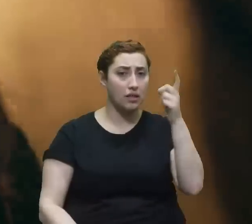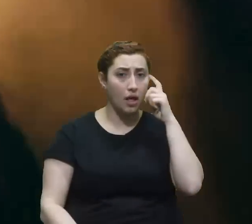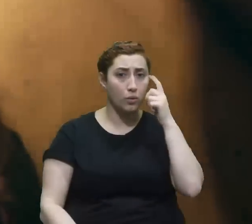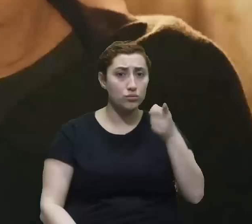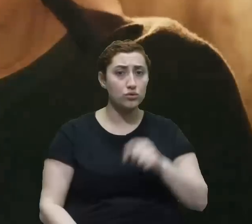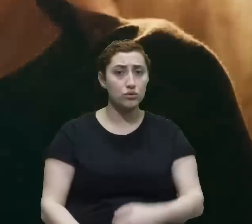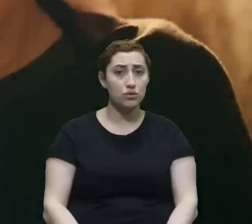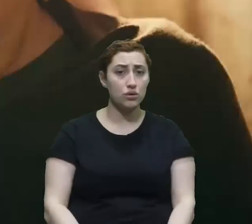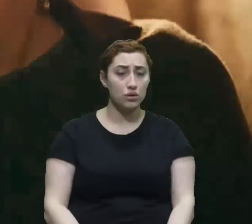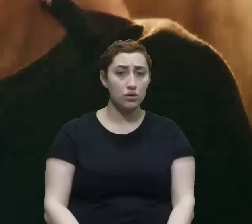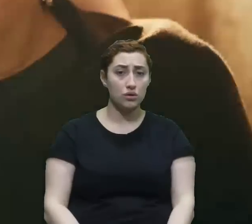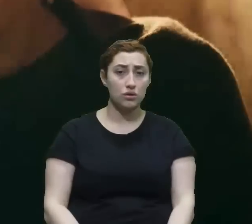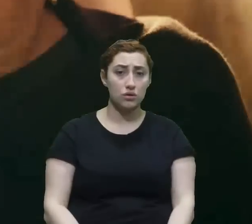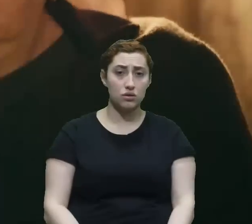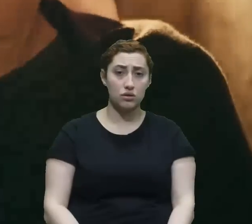tanır mıydın?